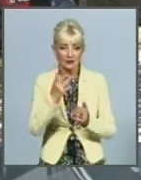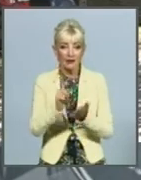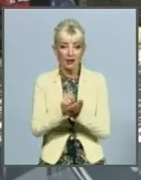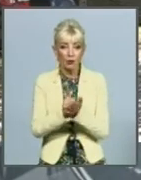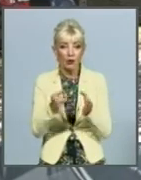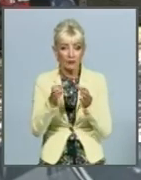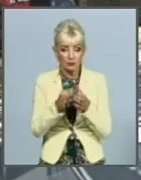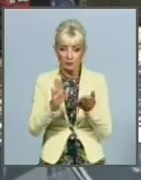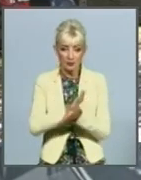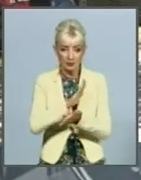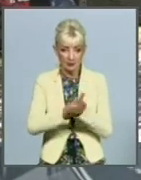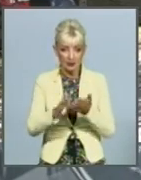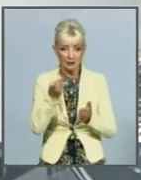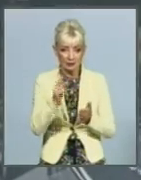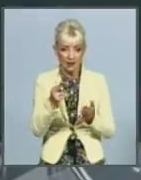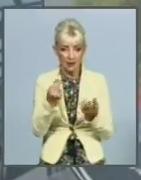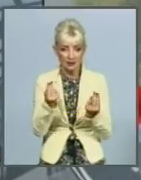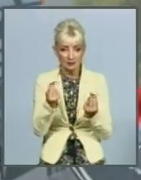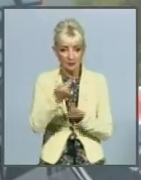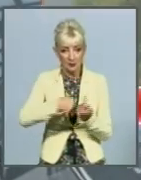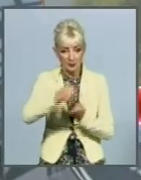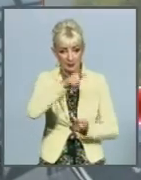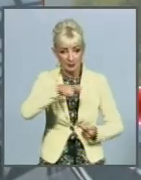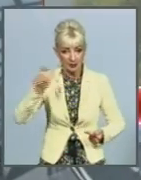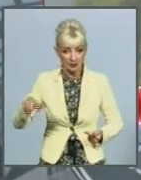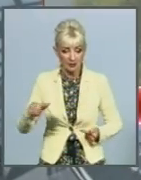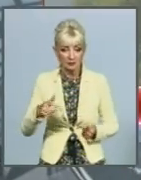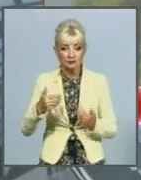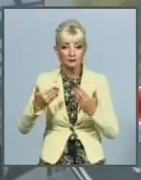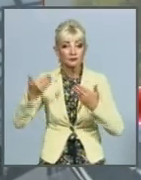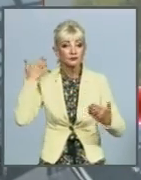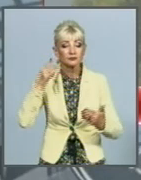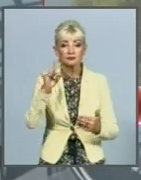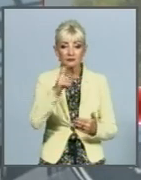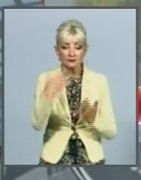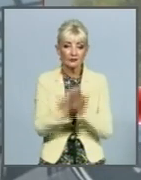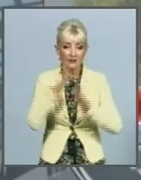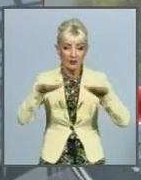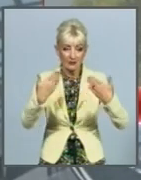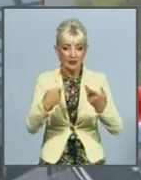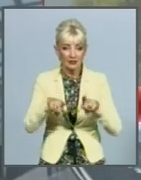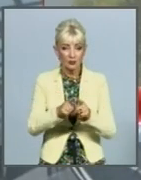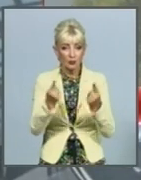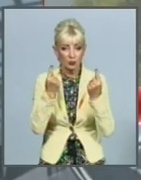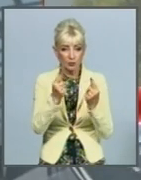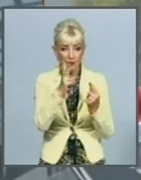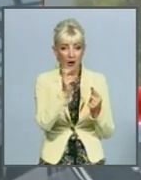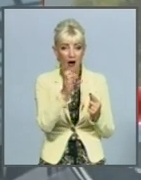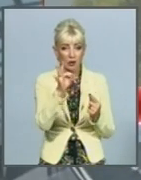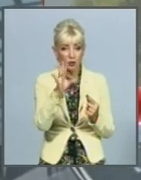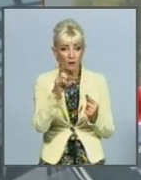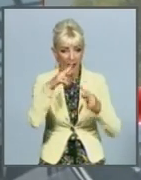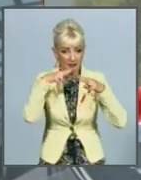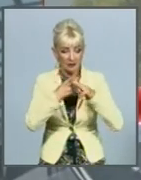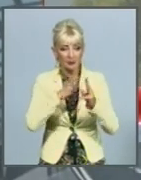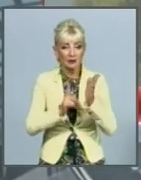робить безоплатним для підприємців. У попередній раз інновація такого масштабу в касовій техніці була